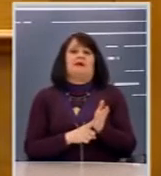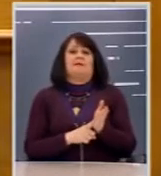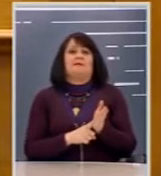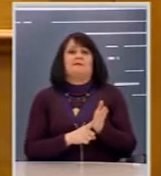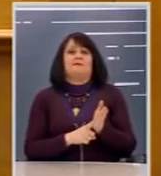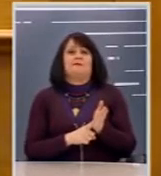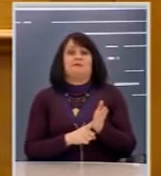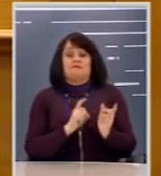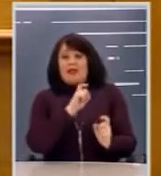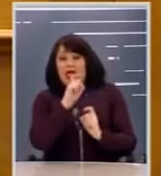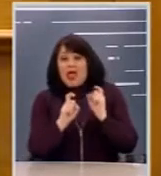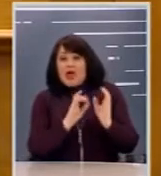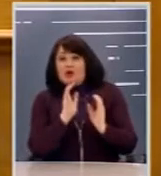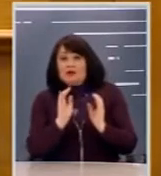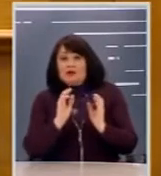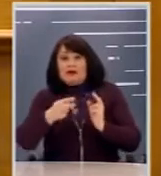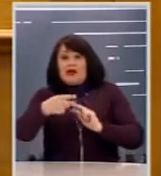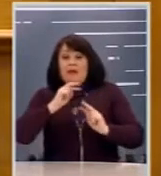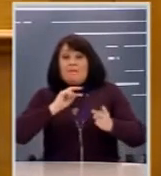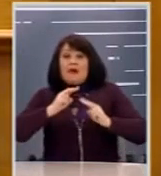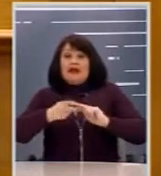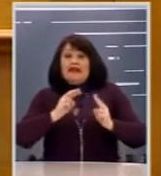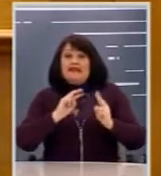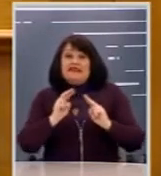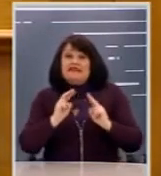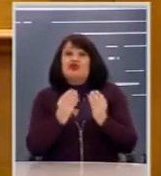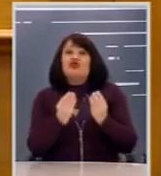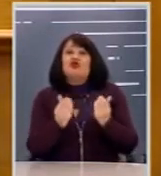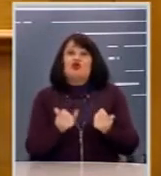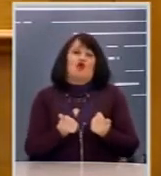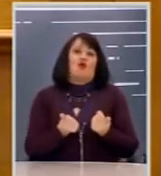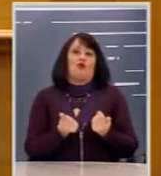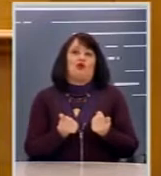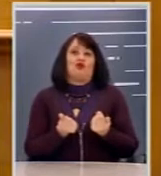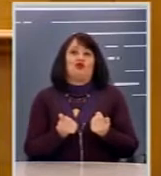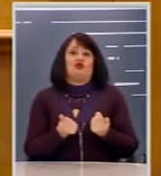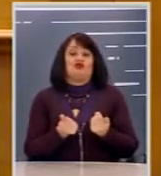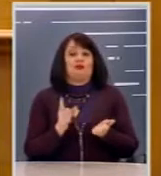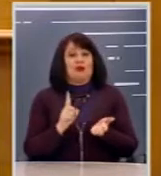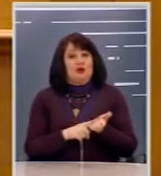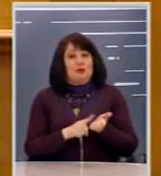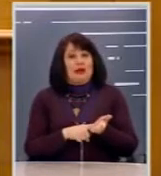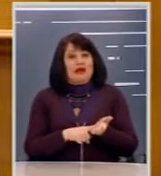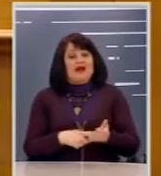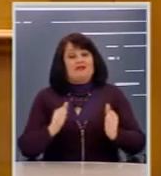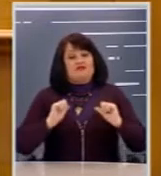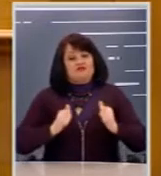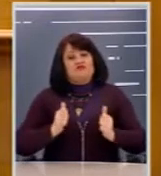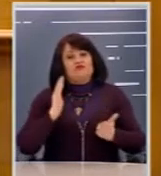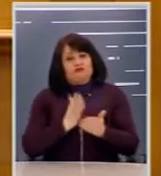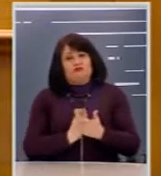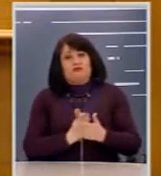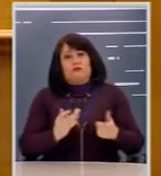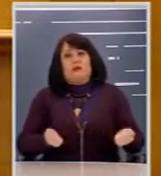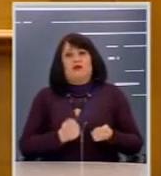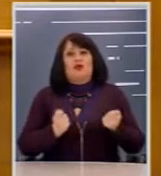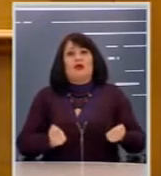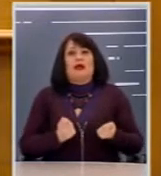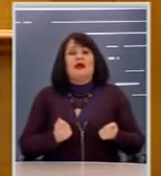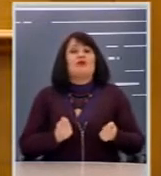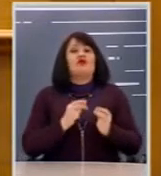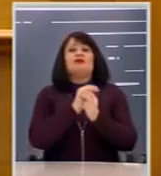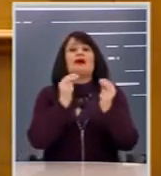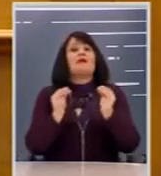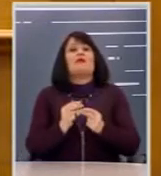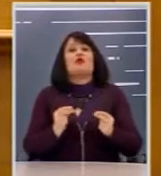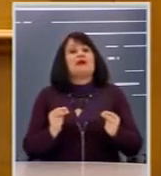αυτά τα ερωτήματα να τα απαντήσουμε με θεσμικό τρόπο, και είμαστε αποφασισμένοι να το κάνουμε, έτσι ώστε να